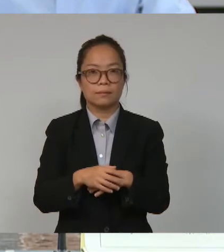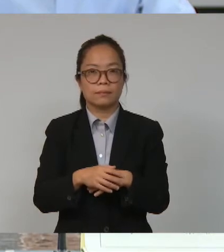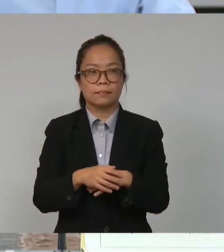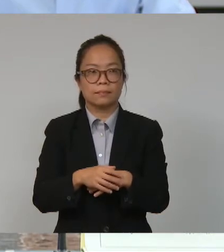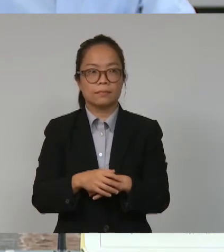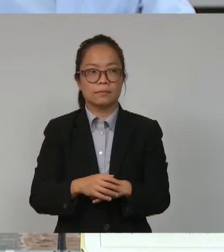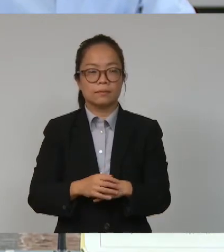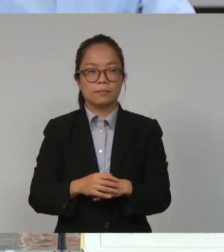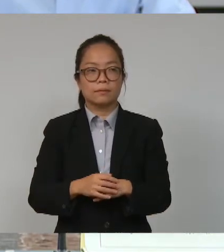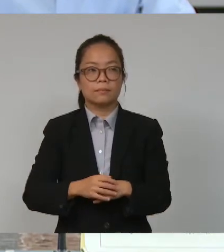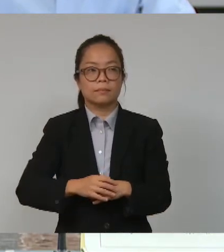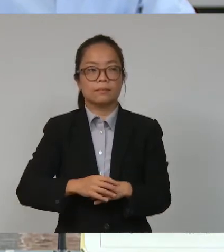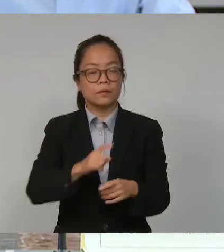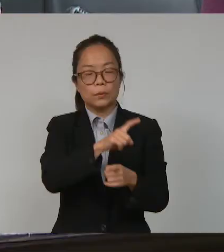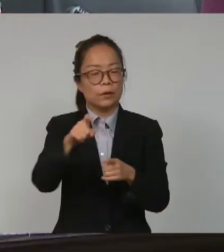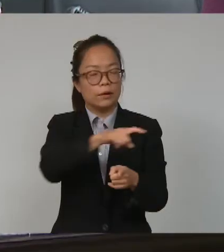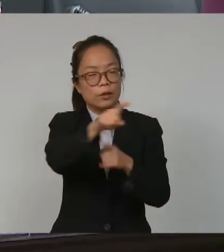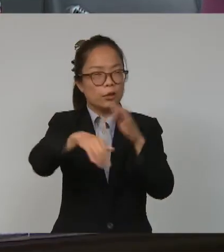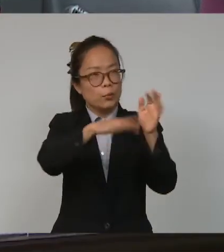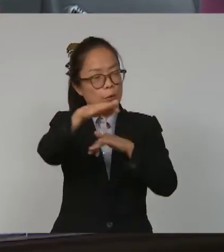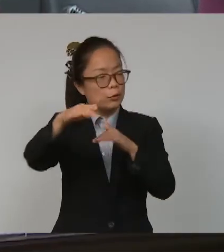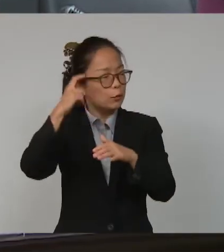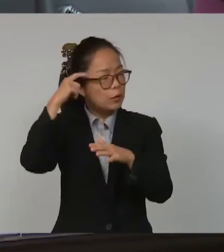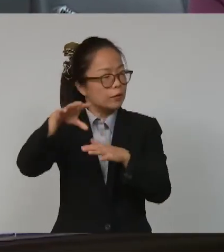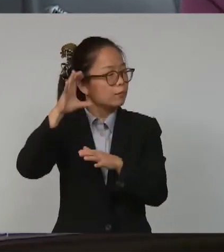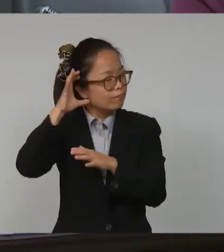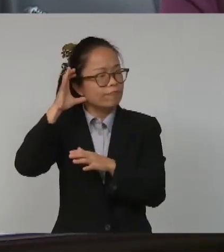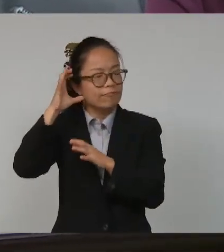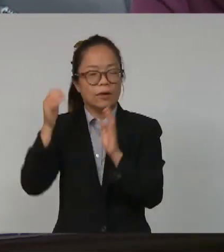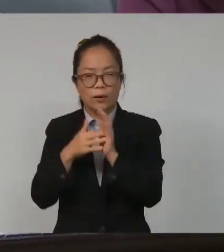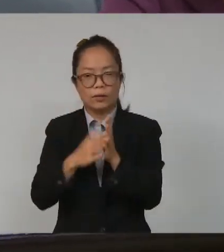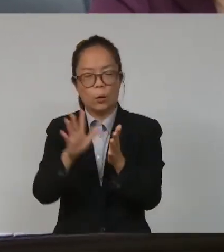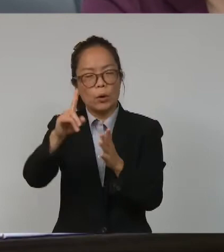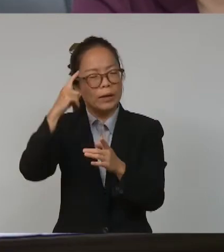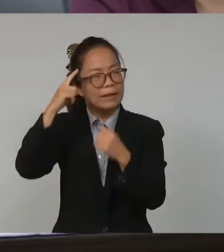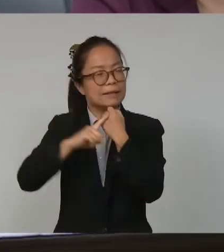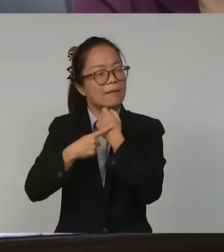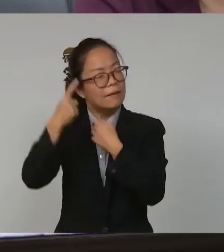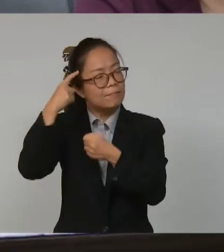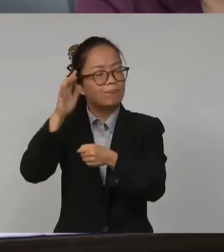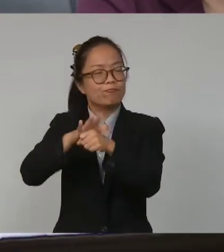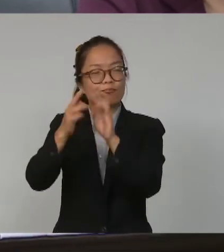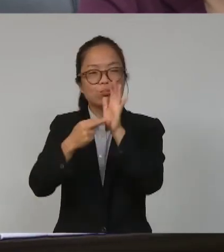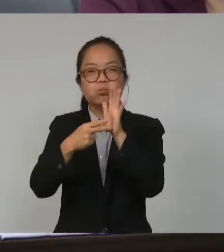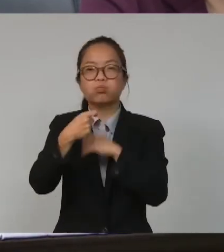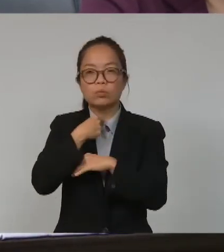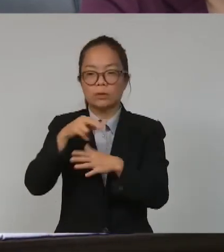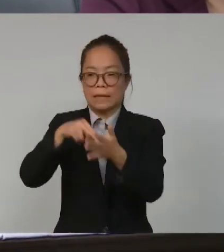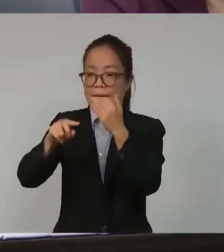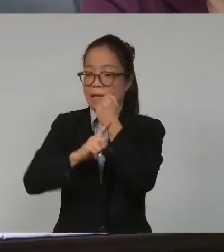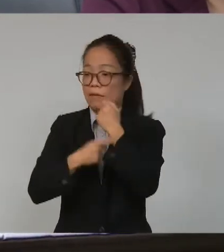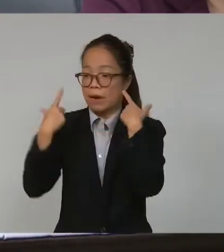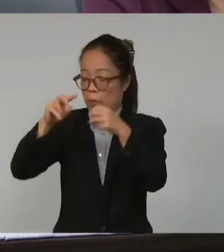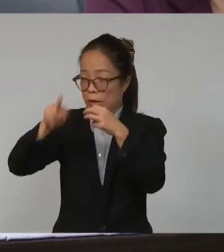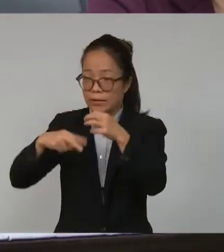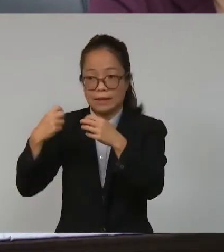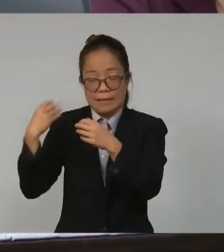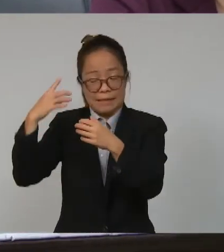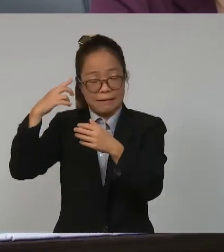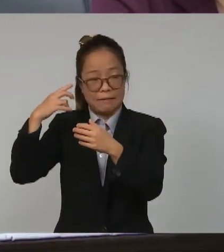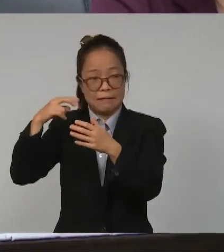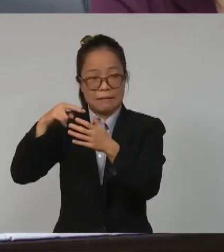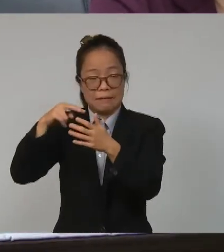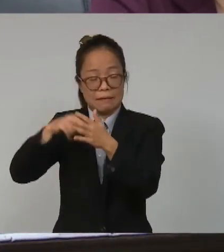我这样聆听各位的先进的意见之后，我自己我有想法补充一下。其实立法原则的创制本身